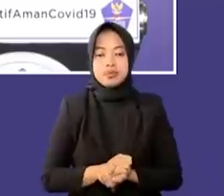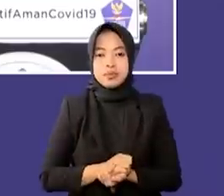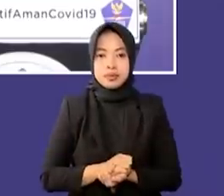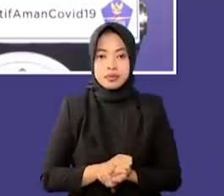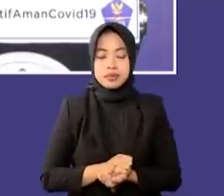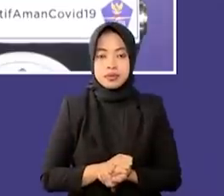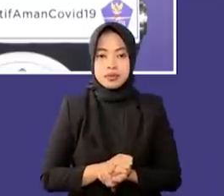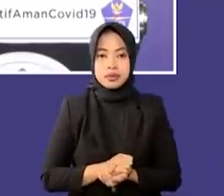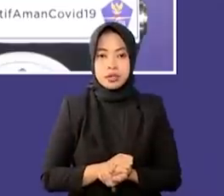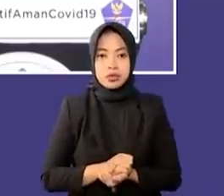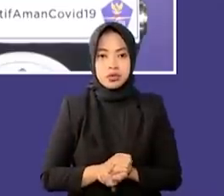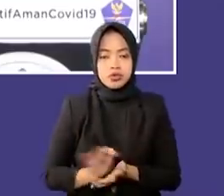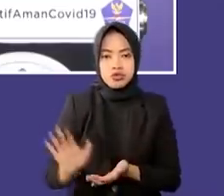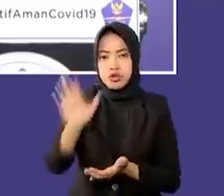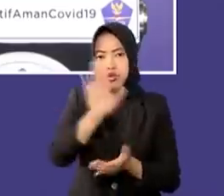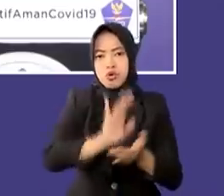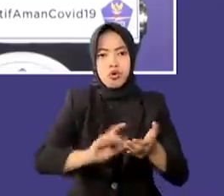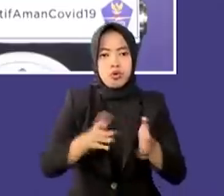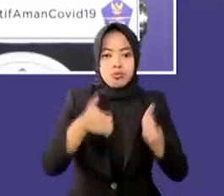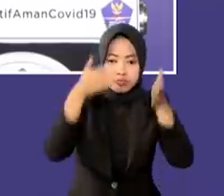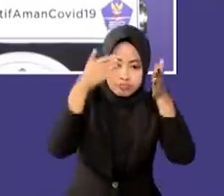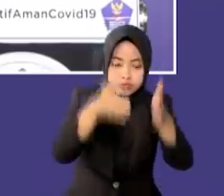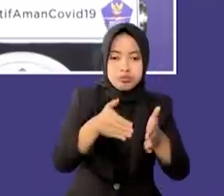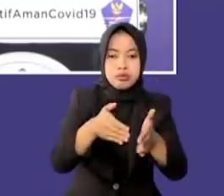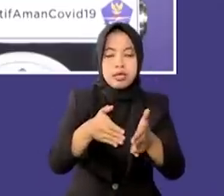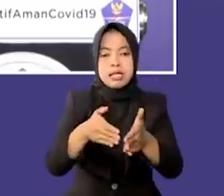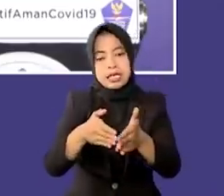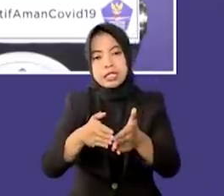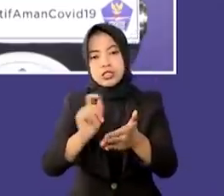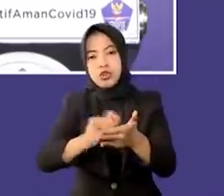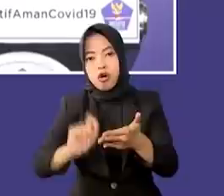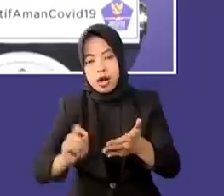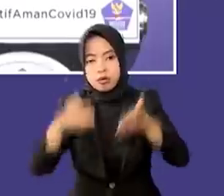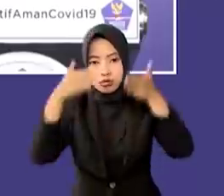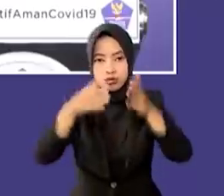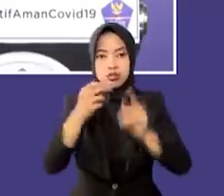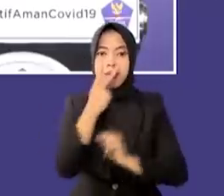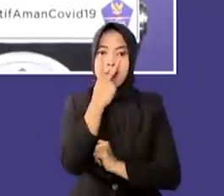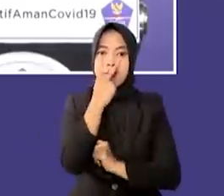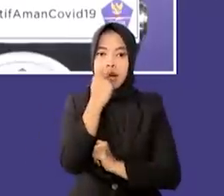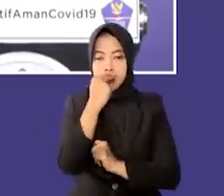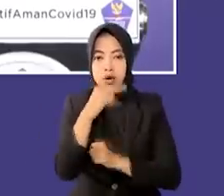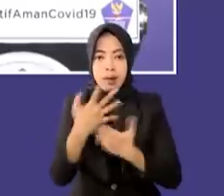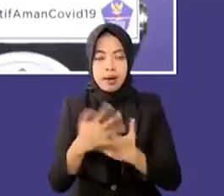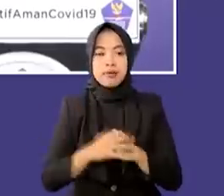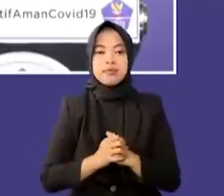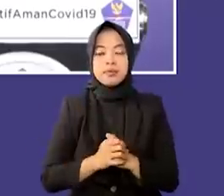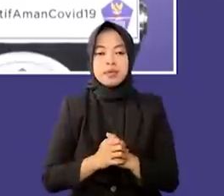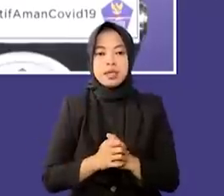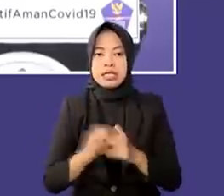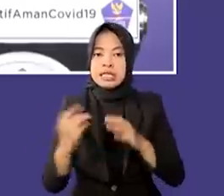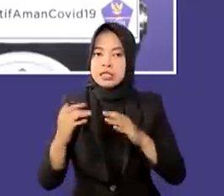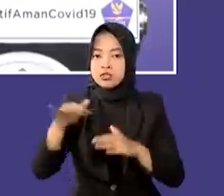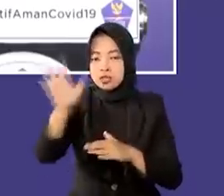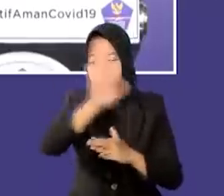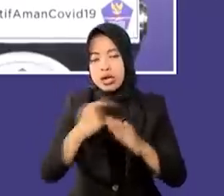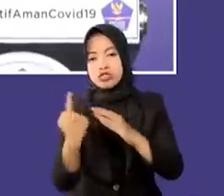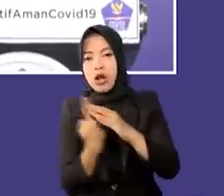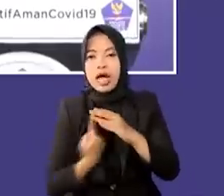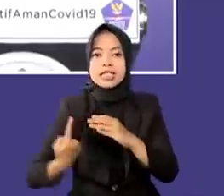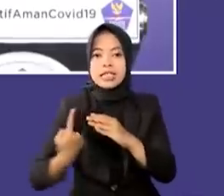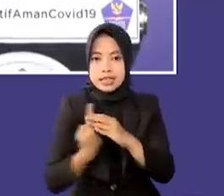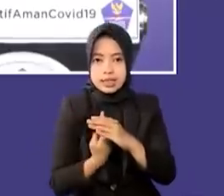Kompleks pendidikan sekolah calon perwira TNI Angkatan Darat di Bandung kita lakukan isolasi